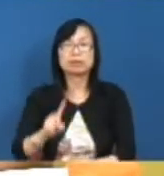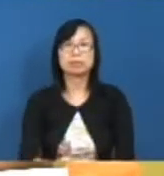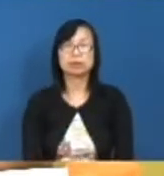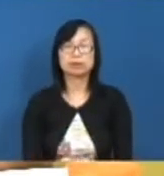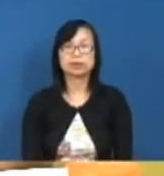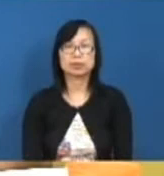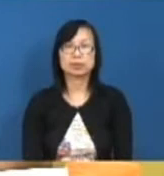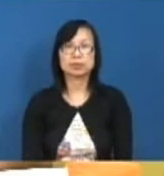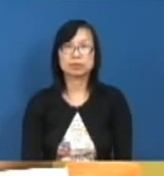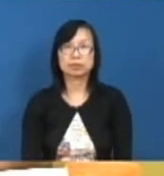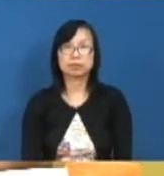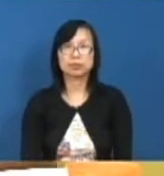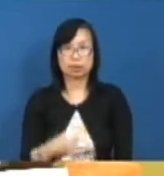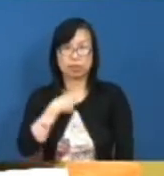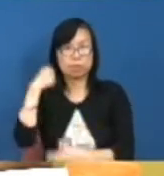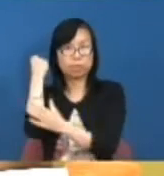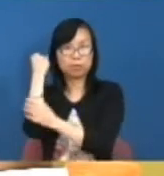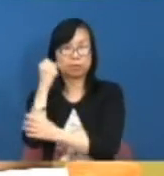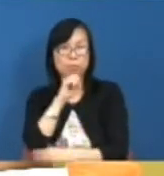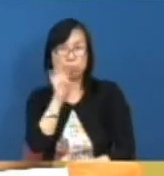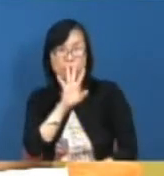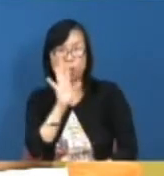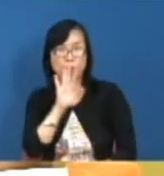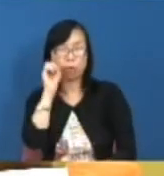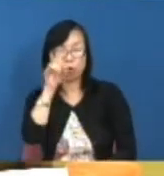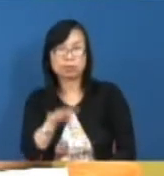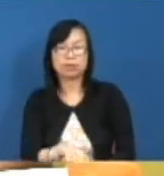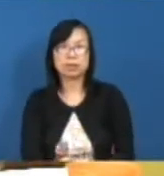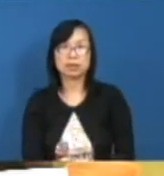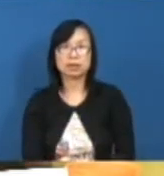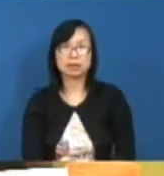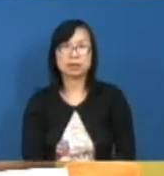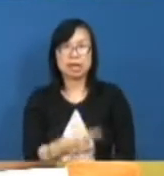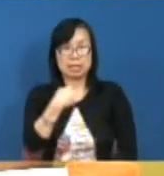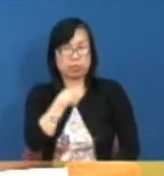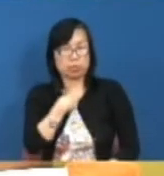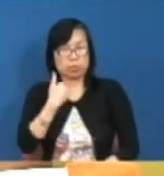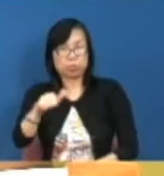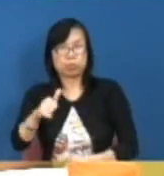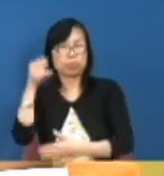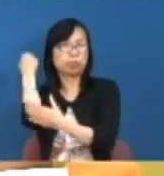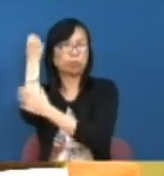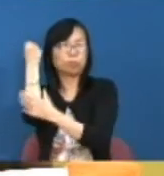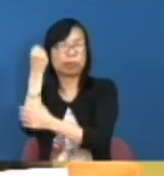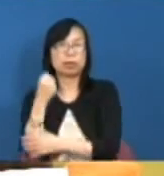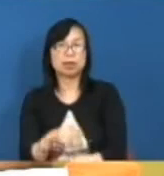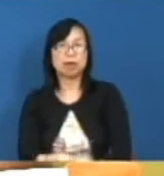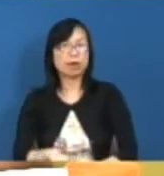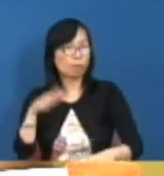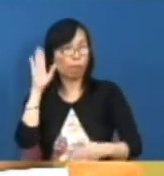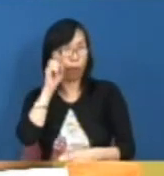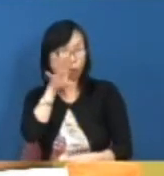視鮮明地反對動亂都未話你講下，你又去示威，話咗唔準